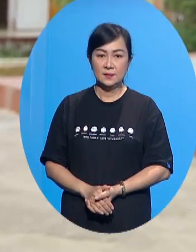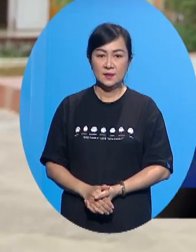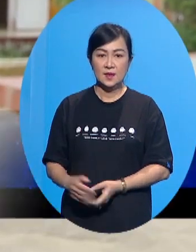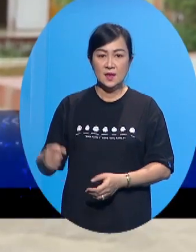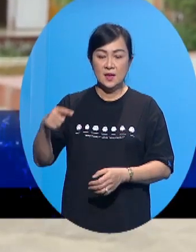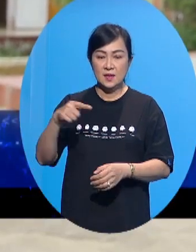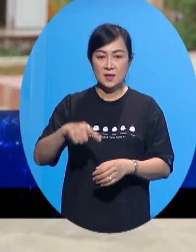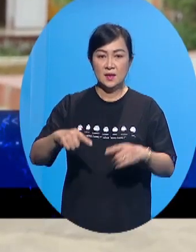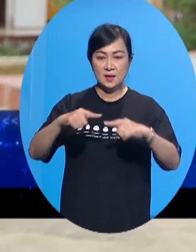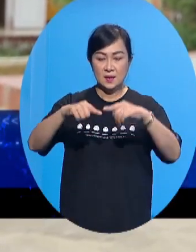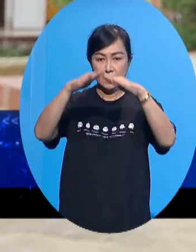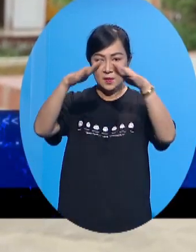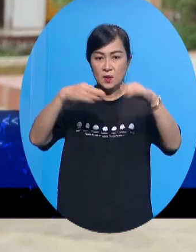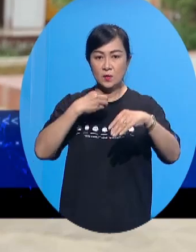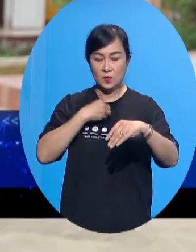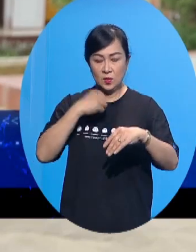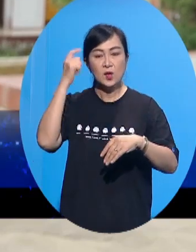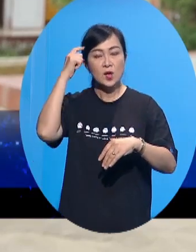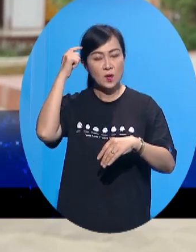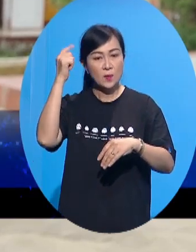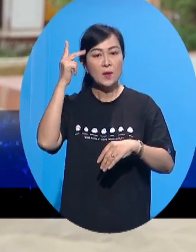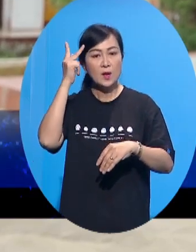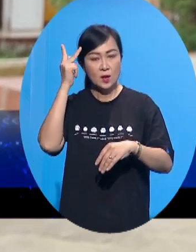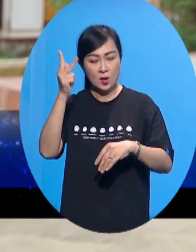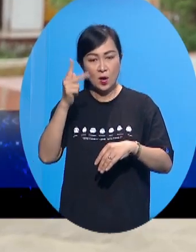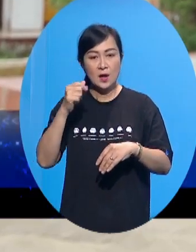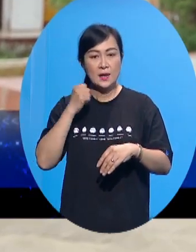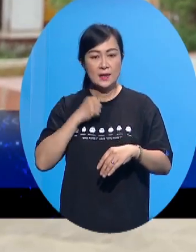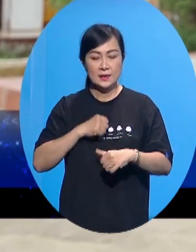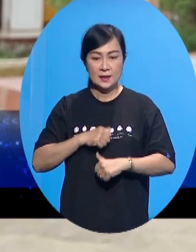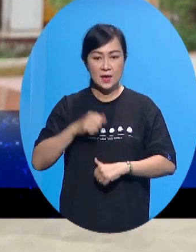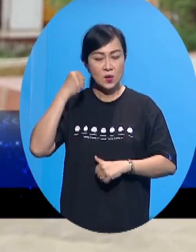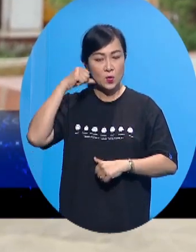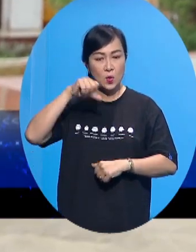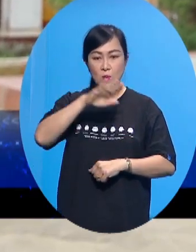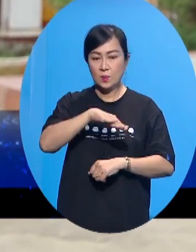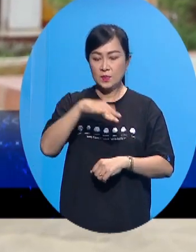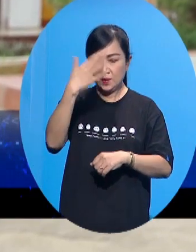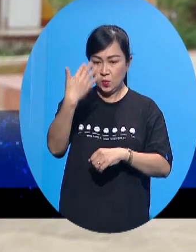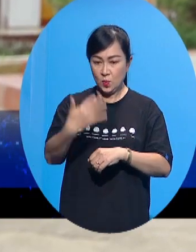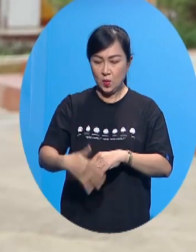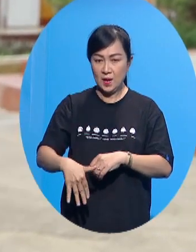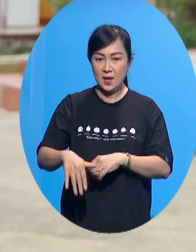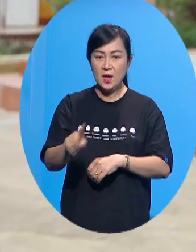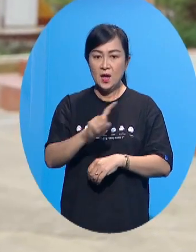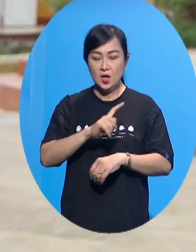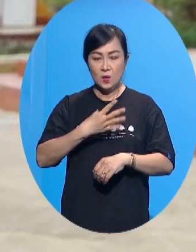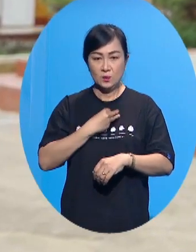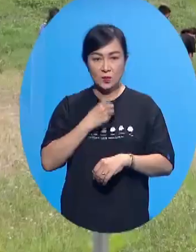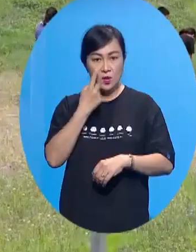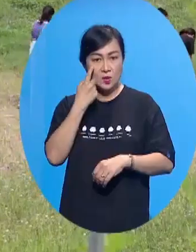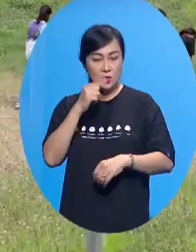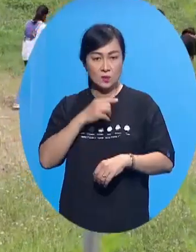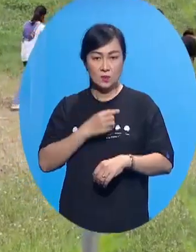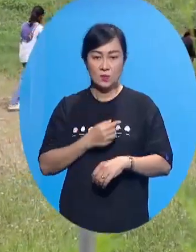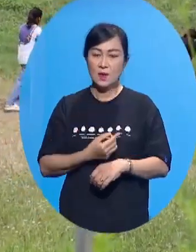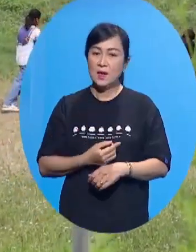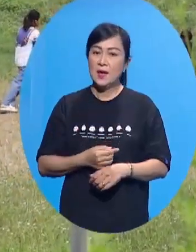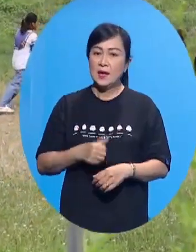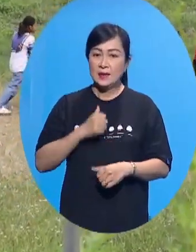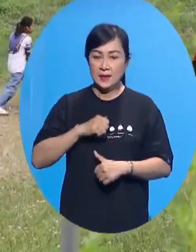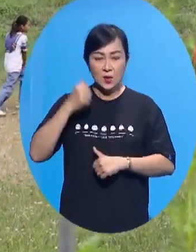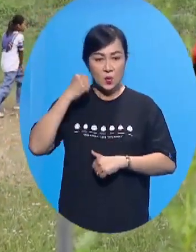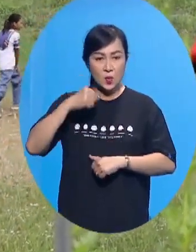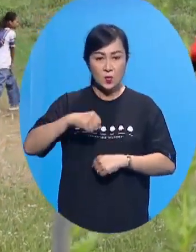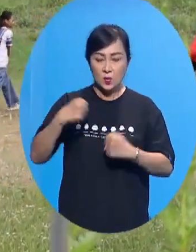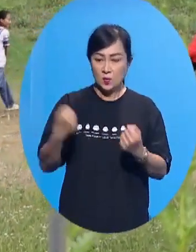Đến thăm các trường thì chúng tôi càng hiểu hơn những khó khăn mà thầy cô và các em đã trải qua. Điều làm chúng tôi xúc động là các thầy cô đã rất nỗ lực